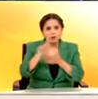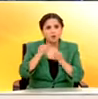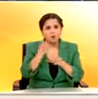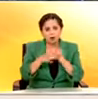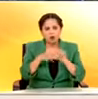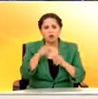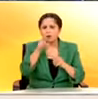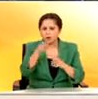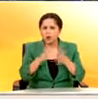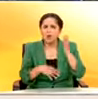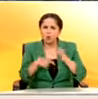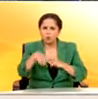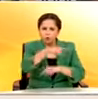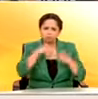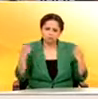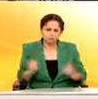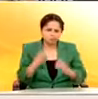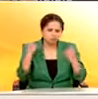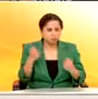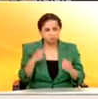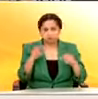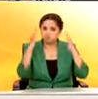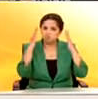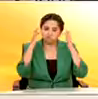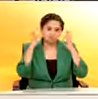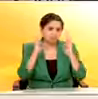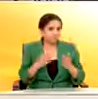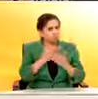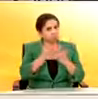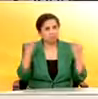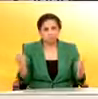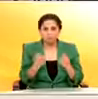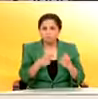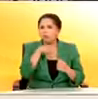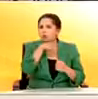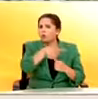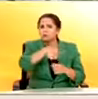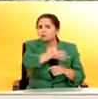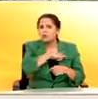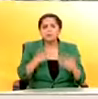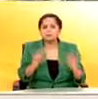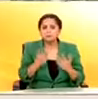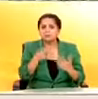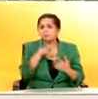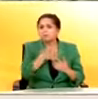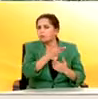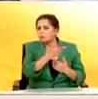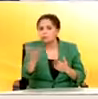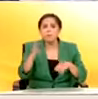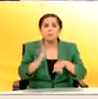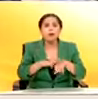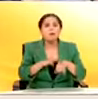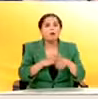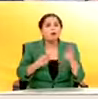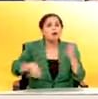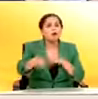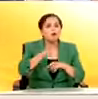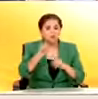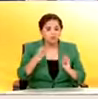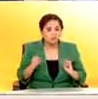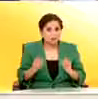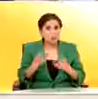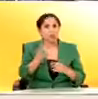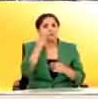नाम की संस्था का प्रयास भी बहुत सराहनीय है। इनके द्वारा यहाँ हर सदस्य को शुरुआत में